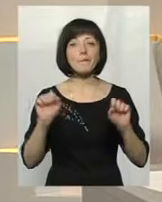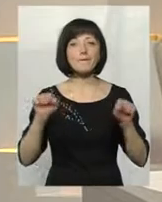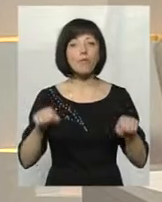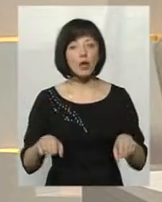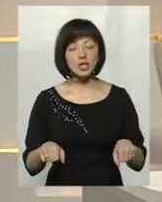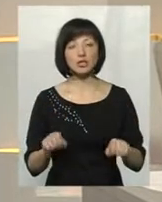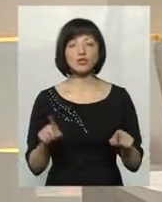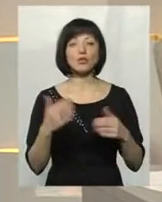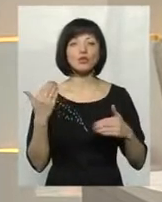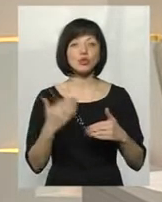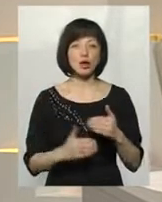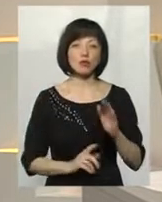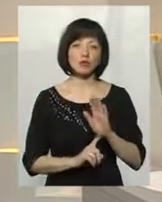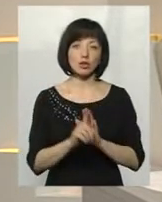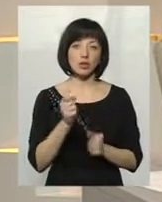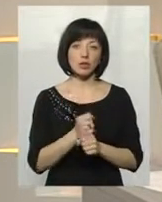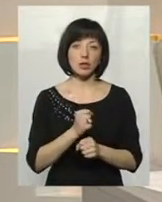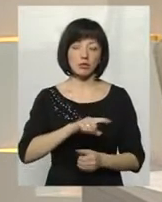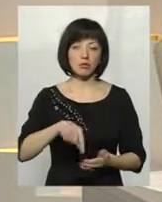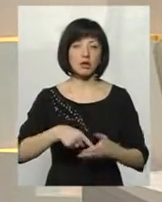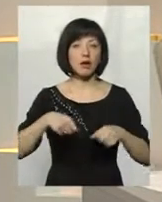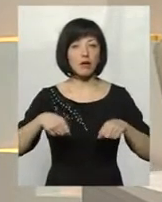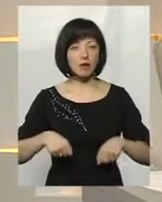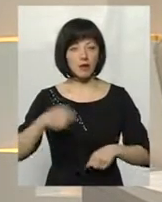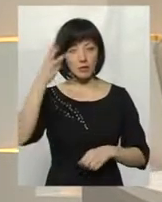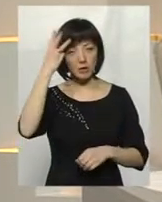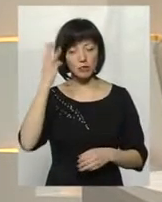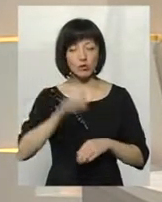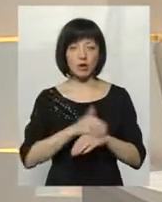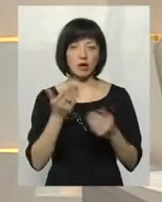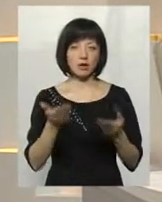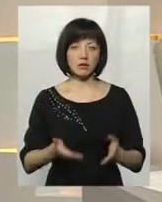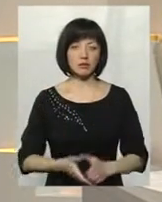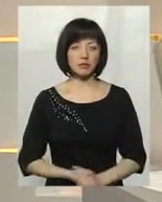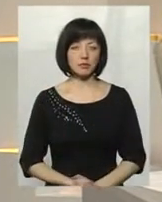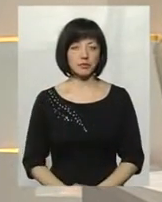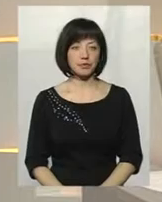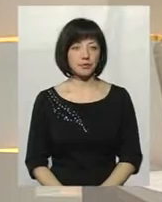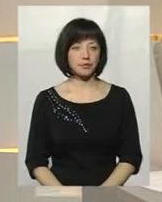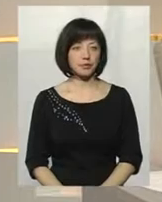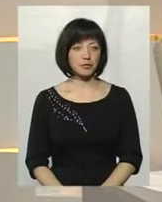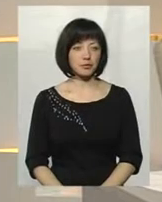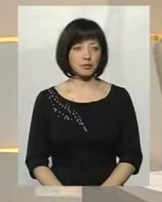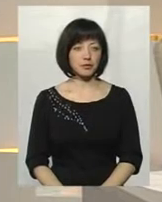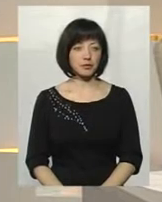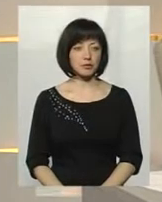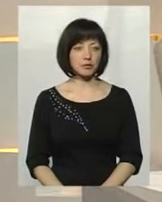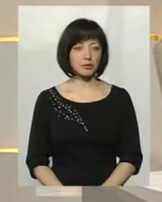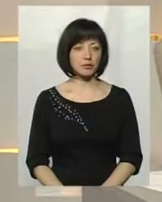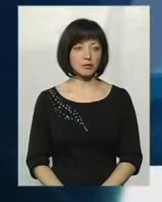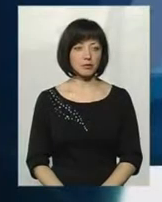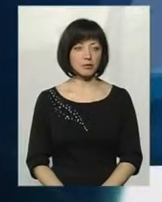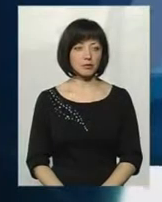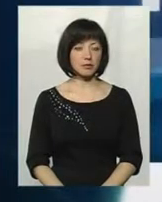можна і що вже розпочинає робити міська влада в Хмельницькому. Будь ласка. Прошу режисера показати його